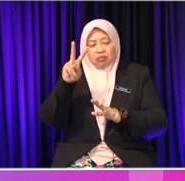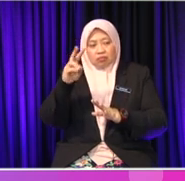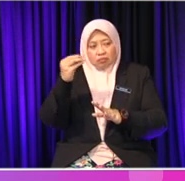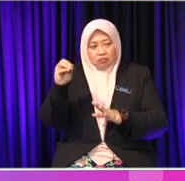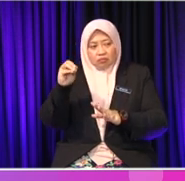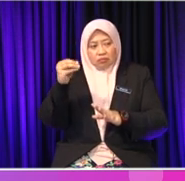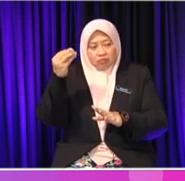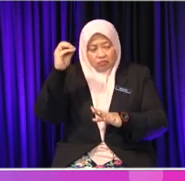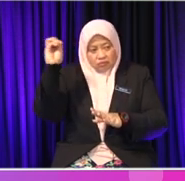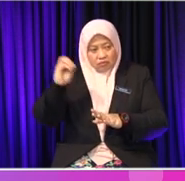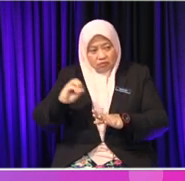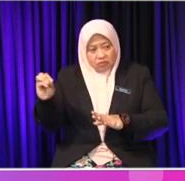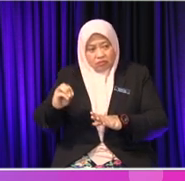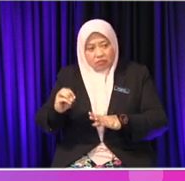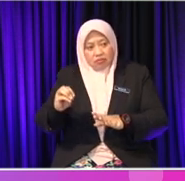potongan semuanya